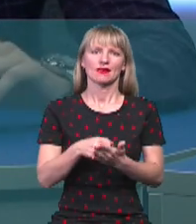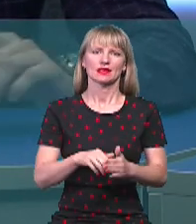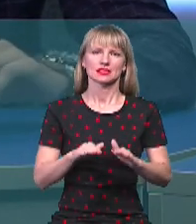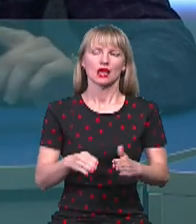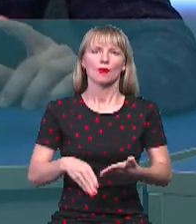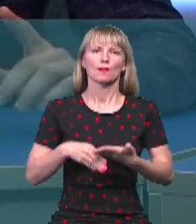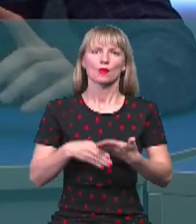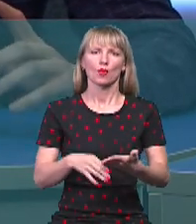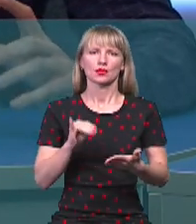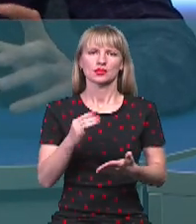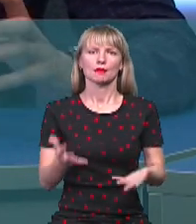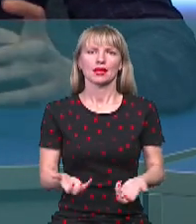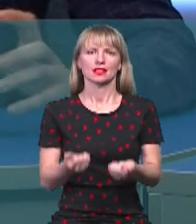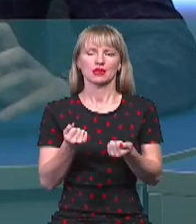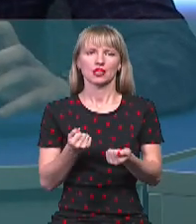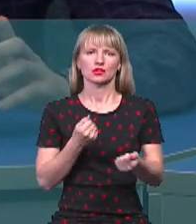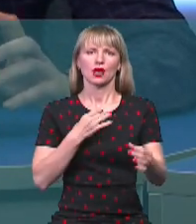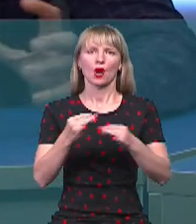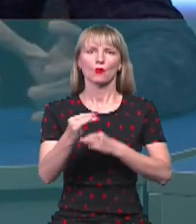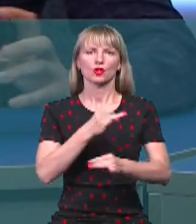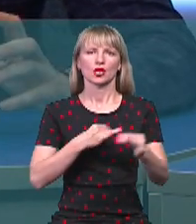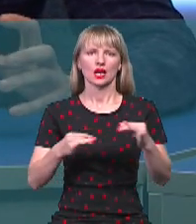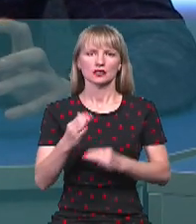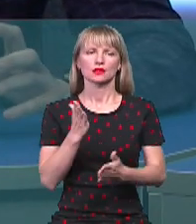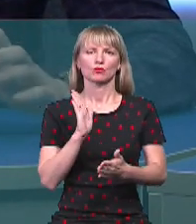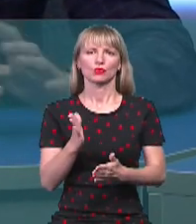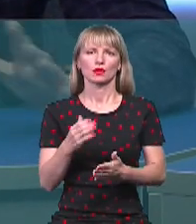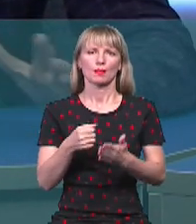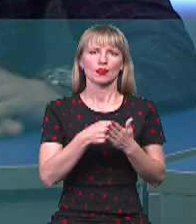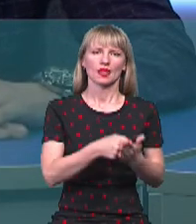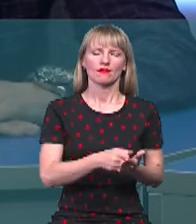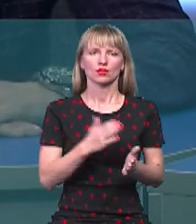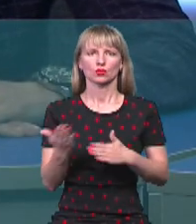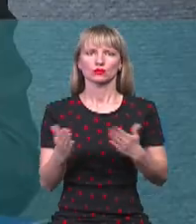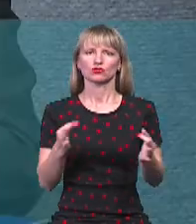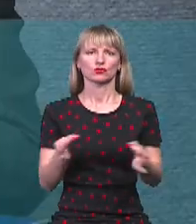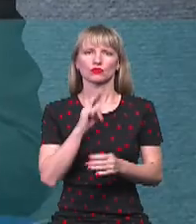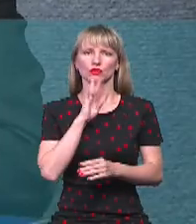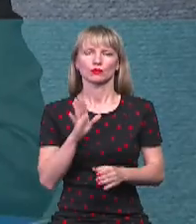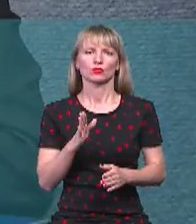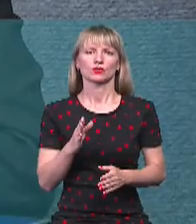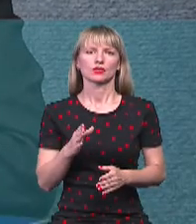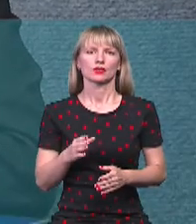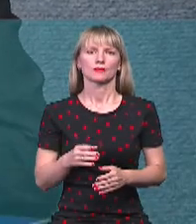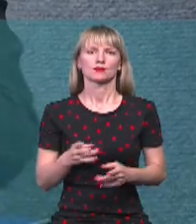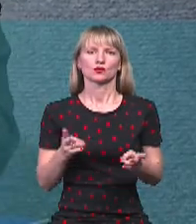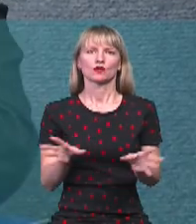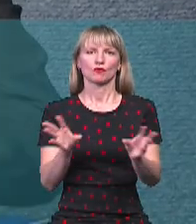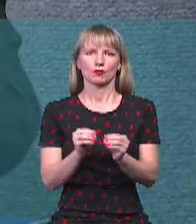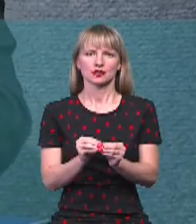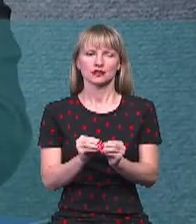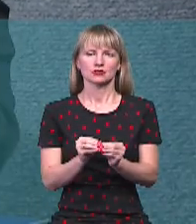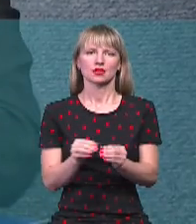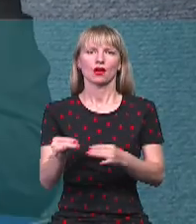іменно допомога, підтримка і комунікація, тому що якщо ми будемо друг на друга давити, це ні к чому не приведе. Отже, синергія.